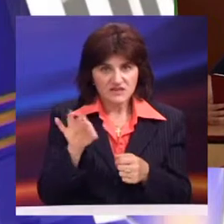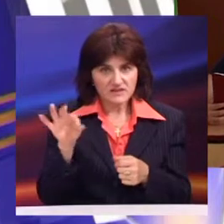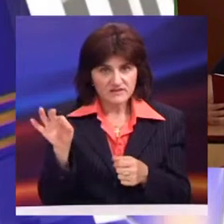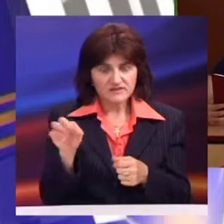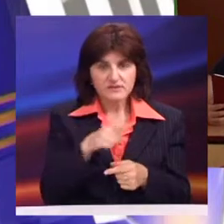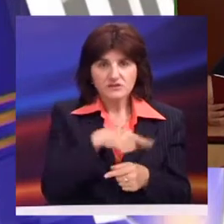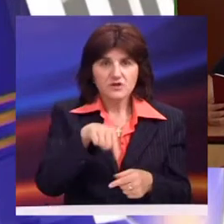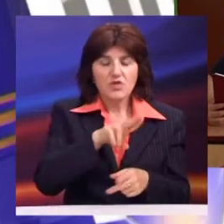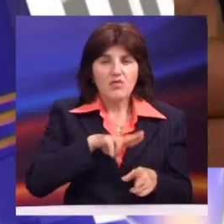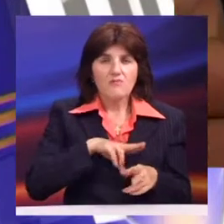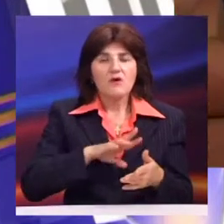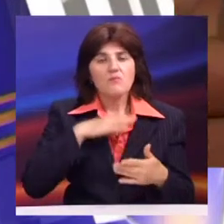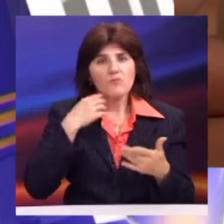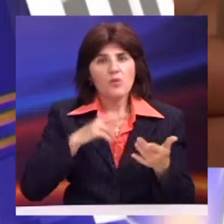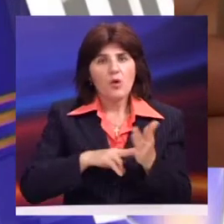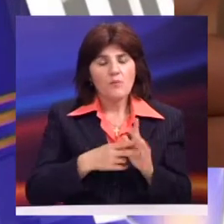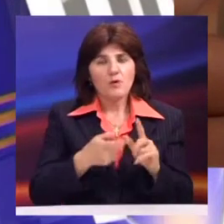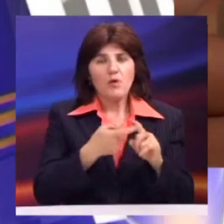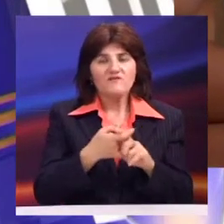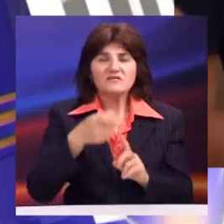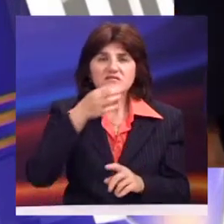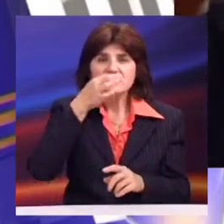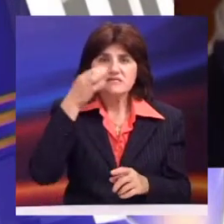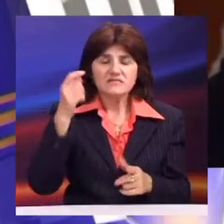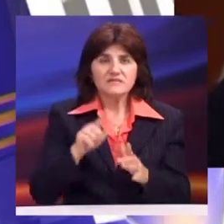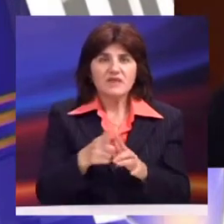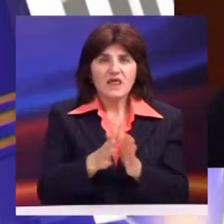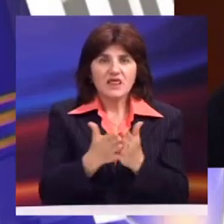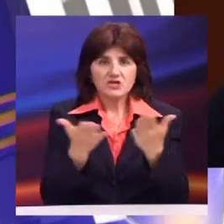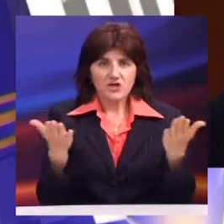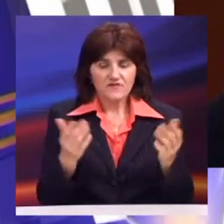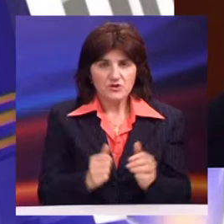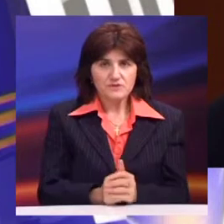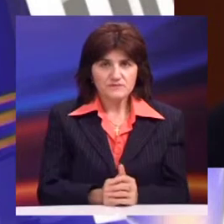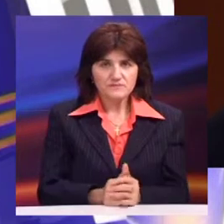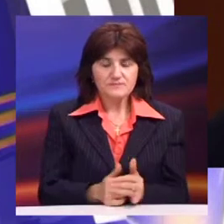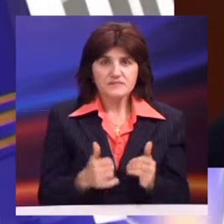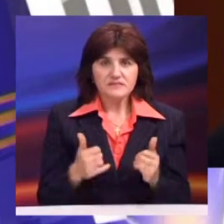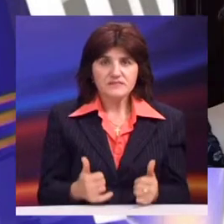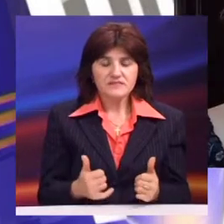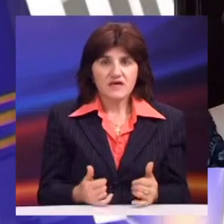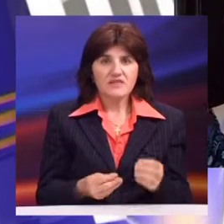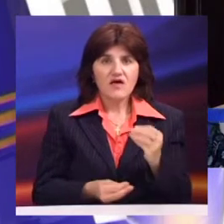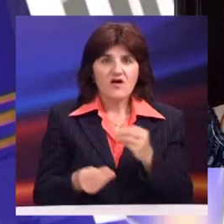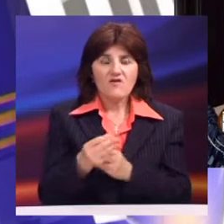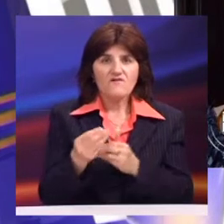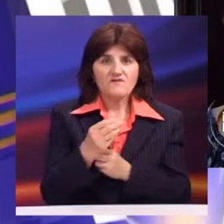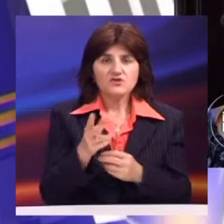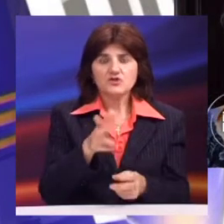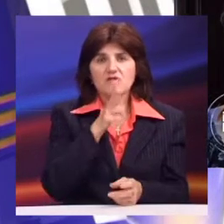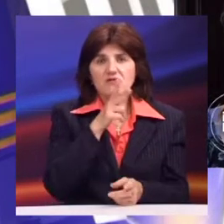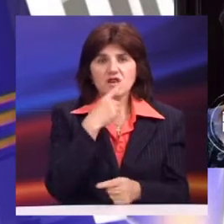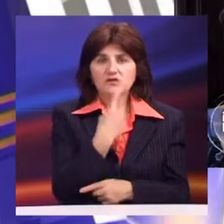pokazao je da su učenici imali više problema sa zadacima iz srpskog jezika i književnosti. sada se više traži